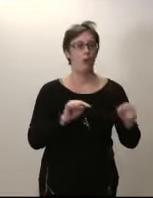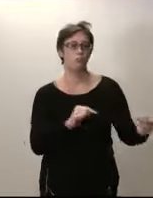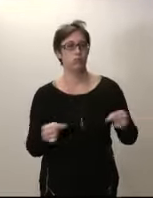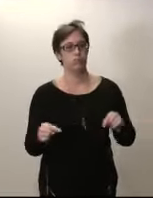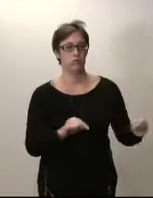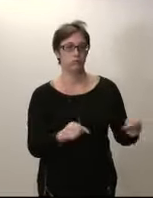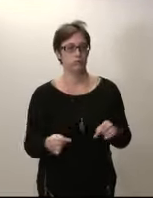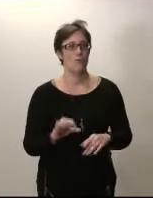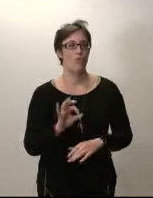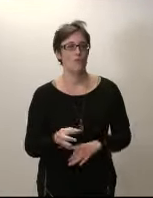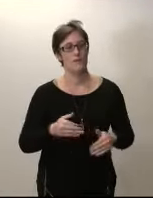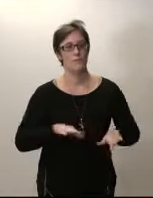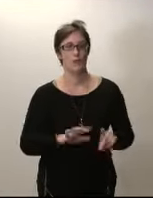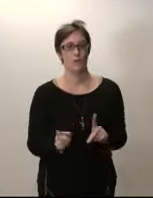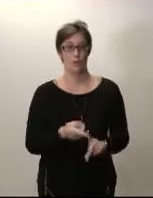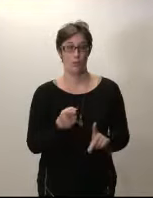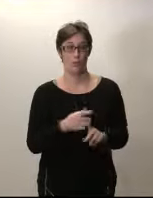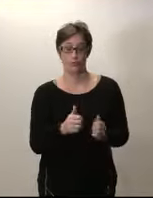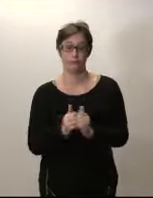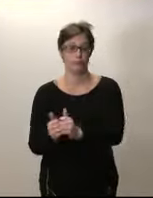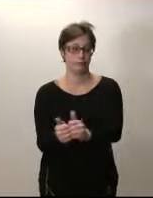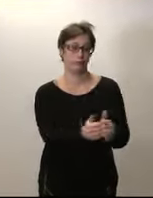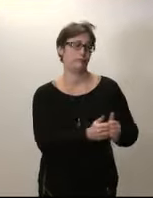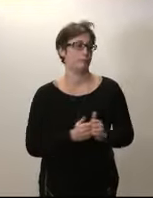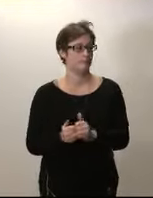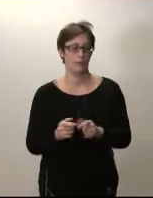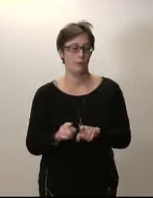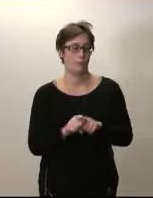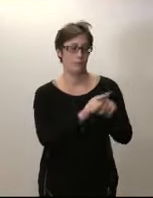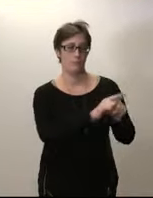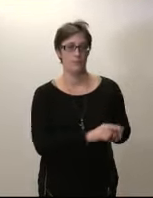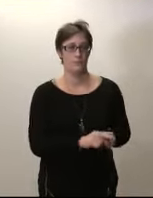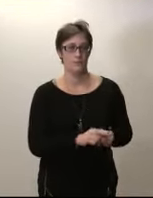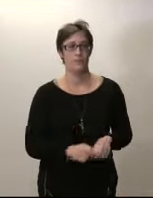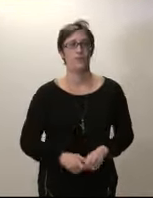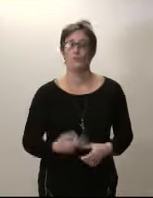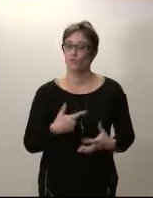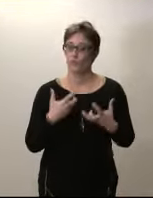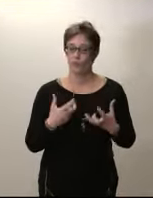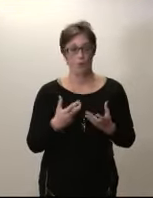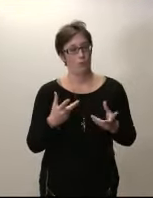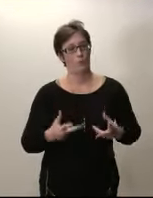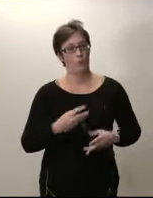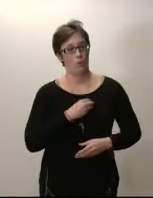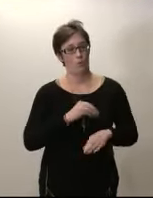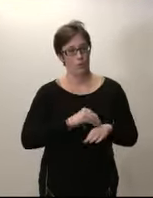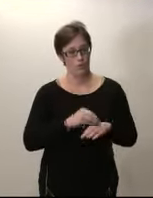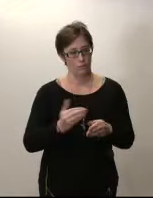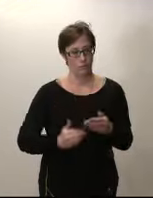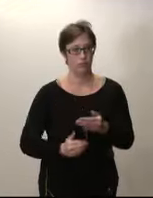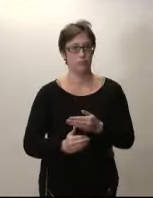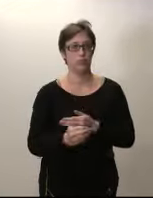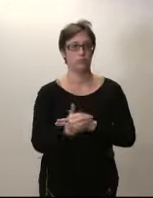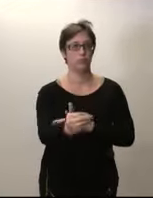l'essentiel. Je souhaite d'ailleurs que tout au long de ce Conseil, nous puissions exprimer avec respect et apaisement nos divergences